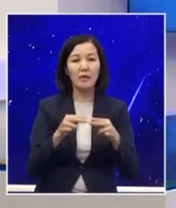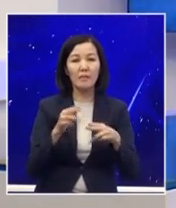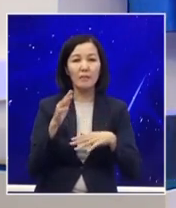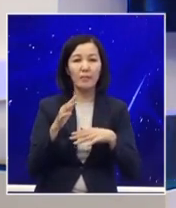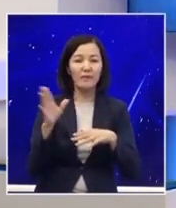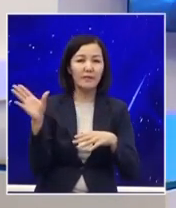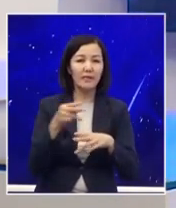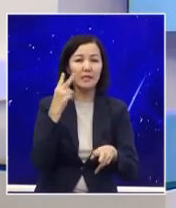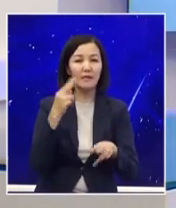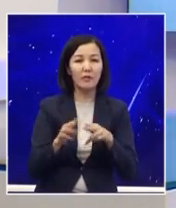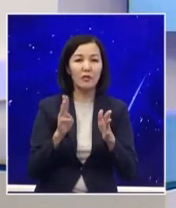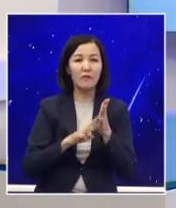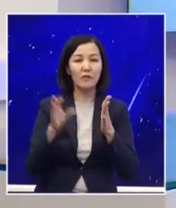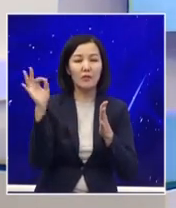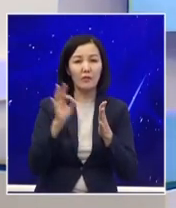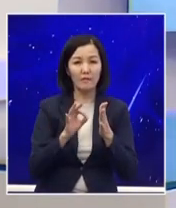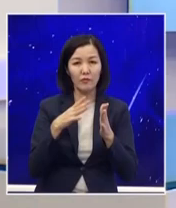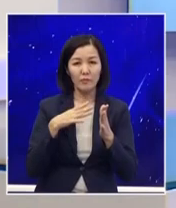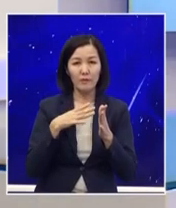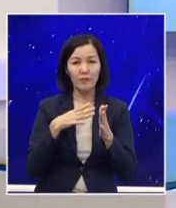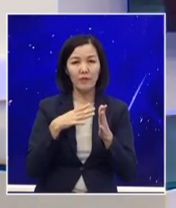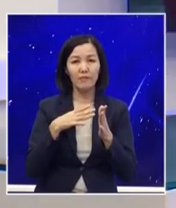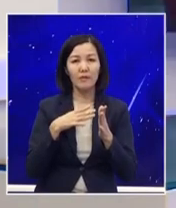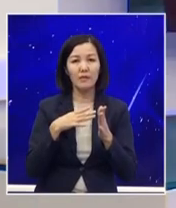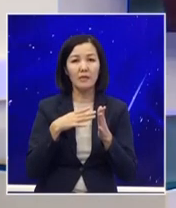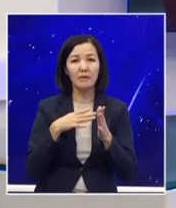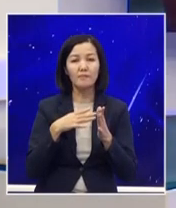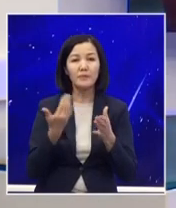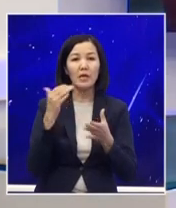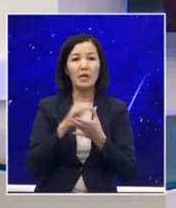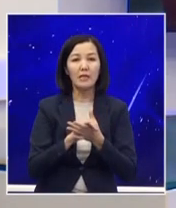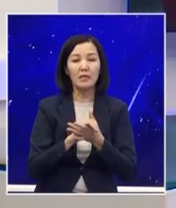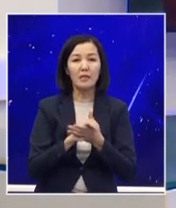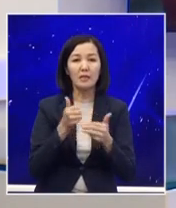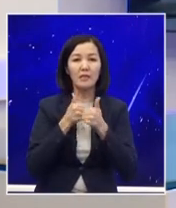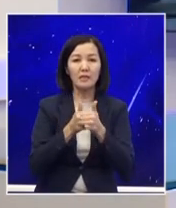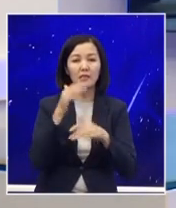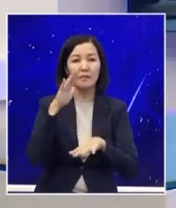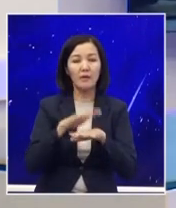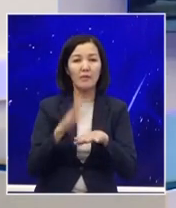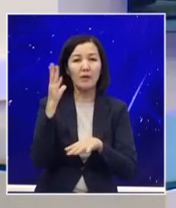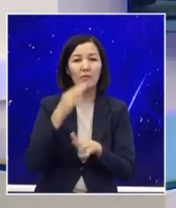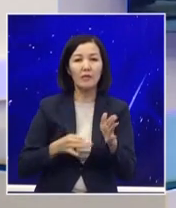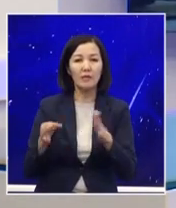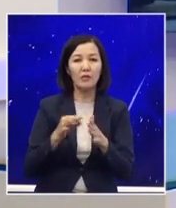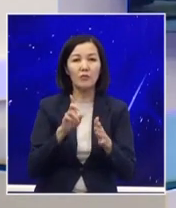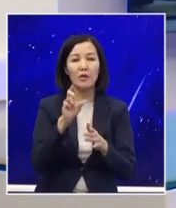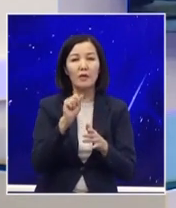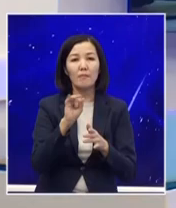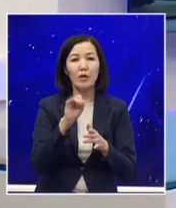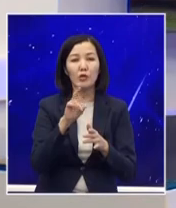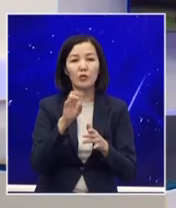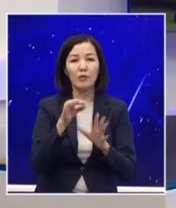работы практически завершены на 85%. С их ходом ознакомился заместитель акима Алматинской